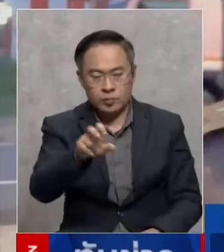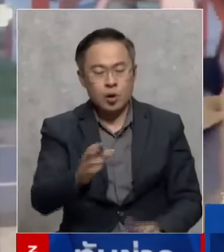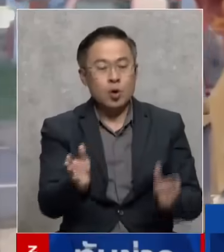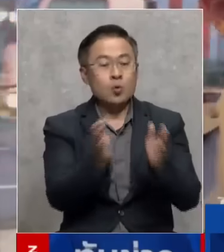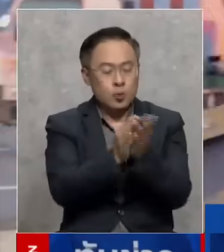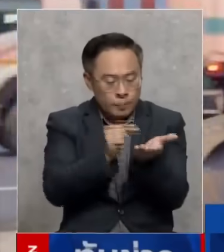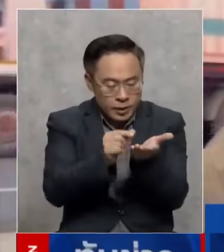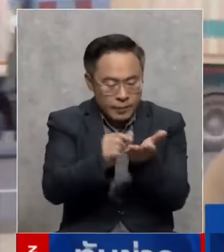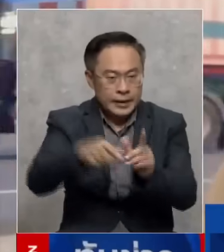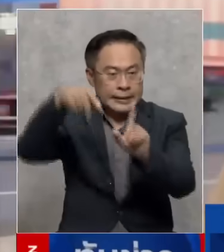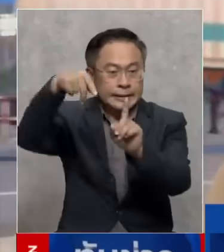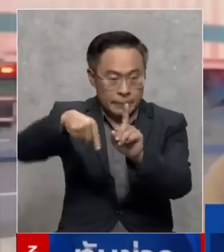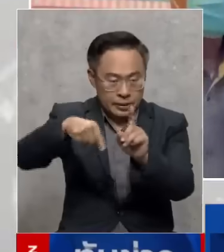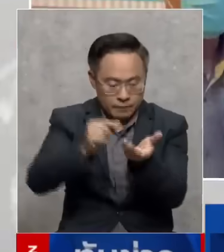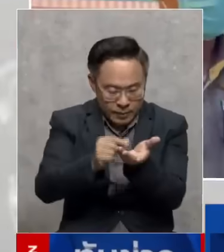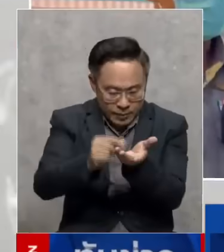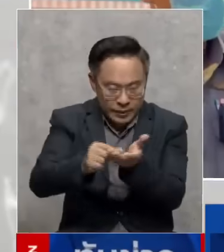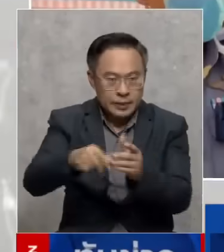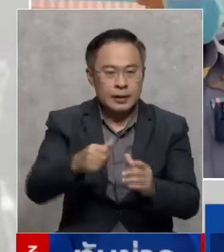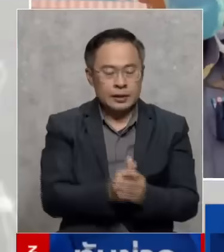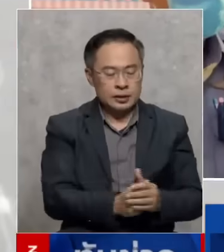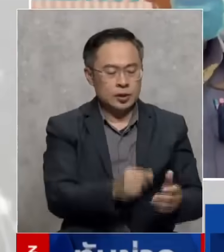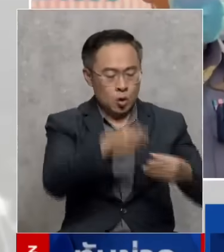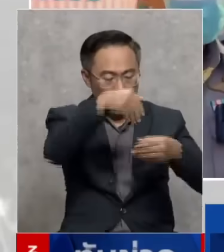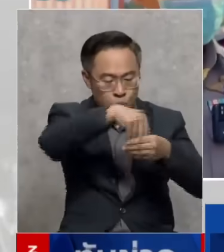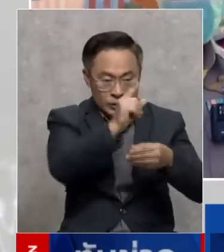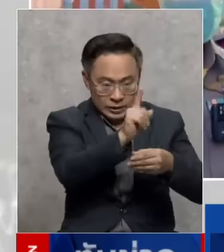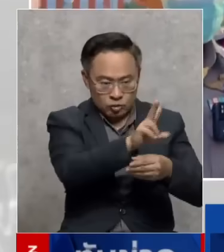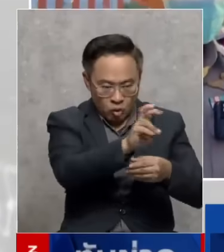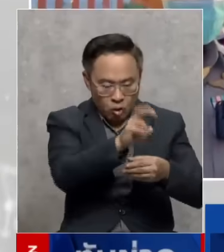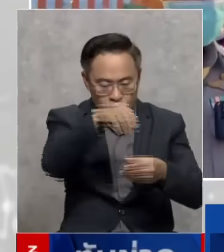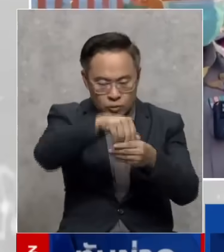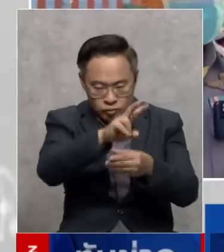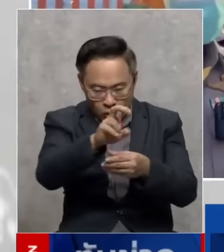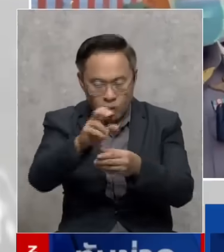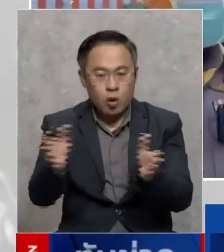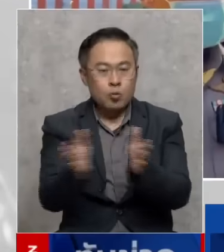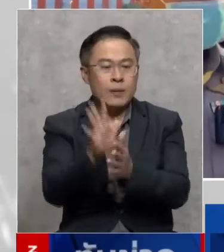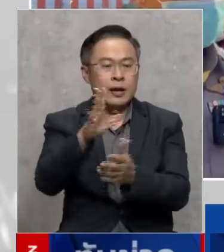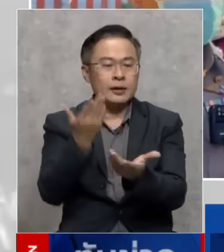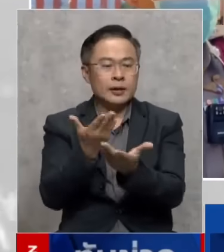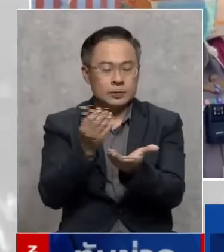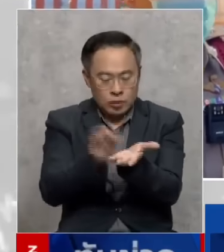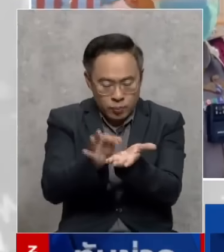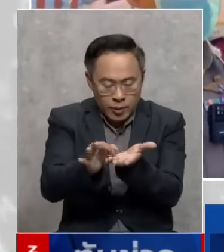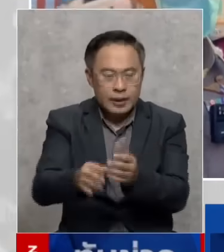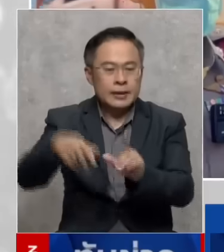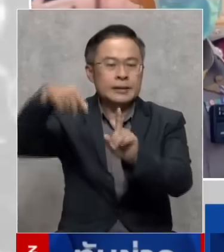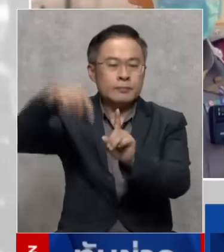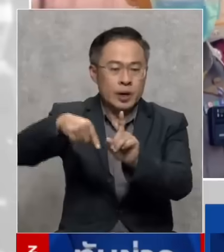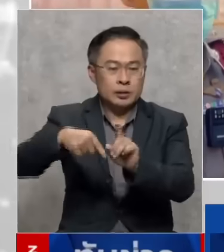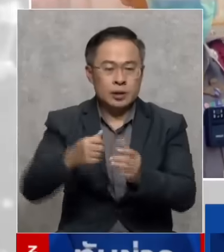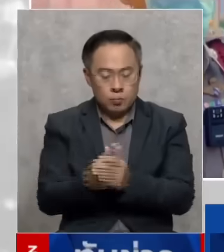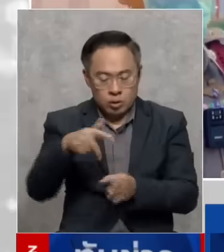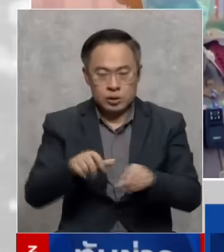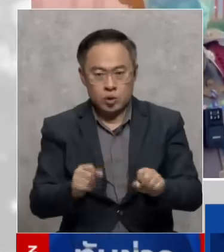เม็ดนะครับจะเอาไปให้เพื่อนที่ซอย aipแต่ระหว่างทางอ่ะขี่มาแล้วมาเจอด่านตรวจด้วย